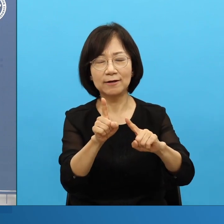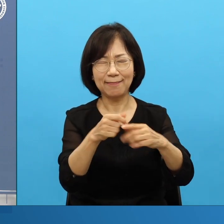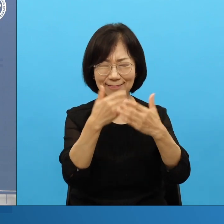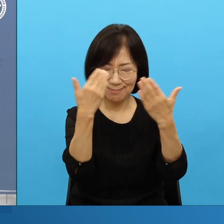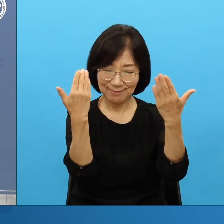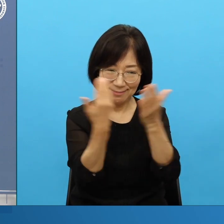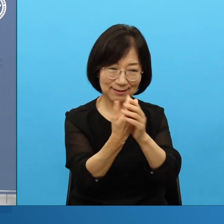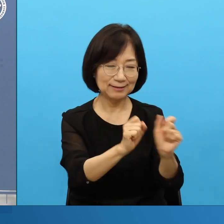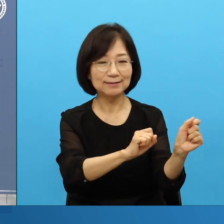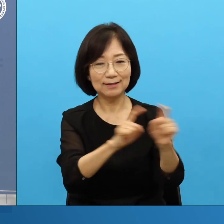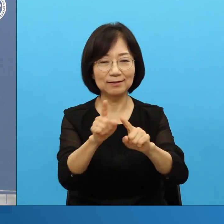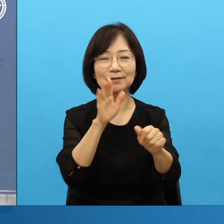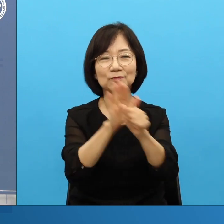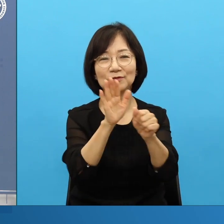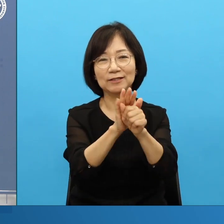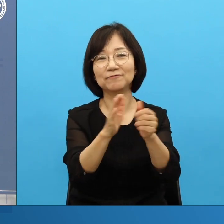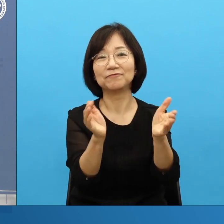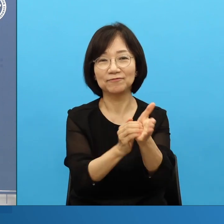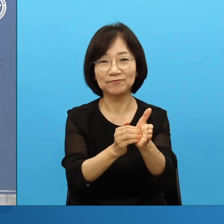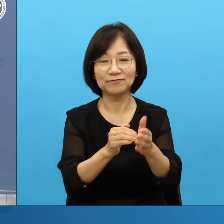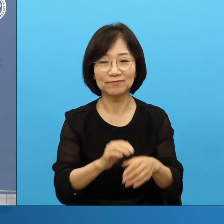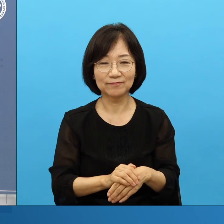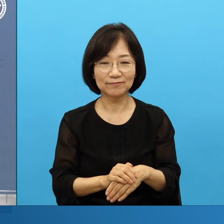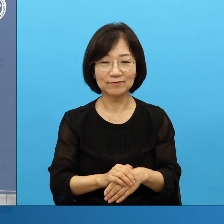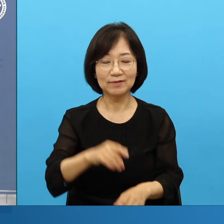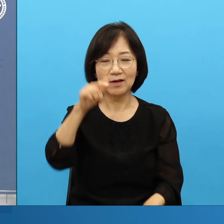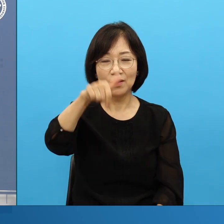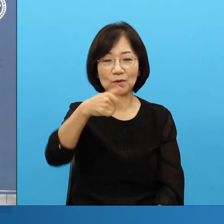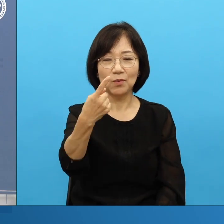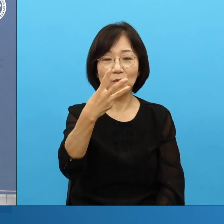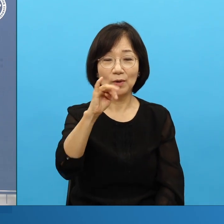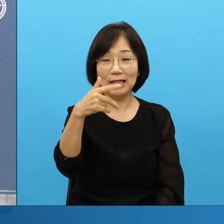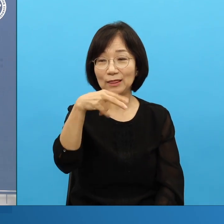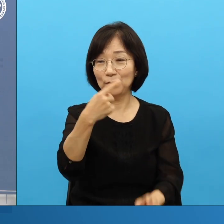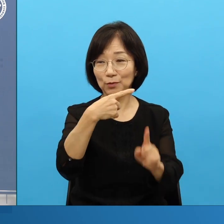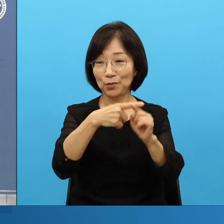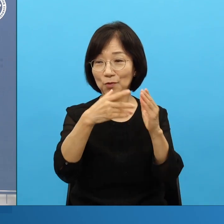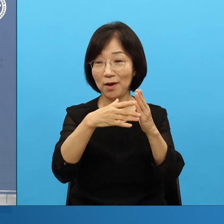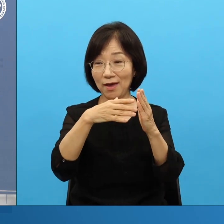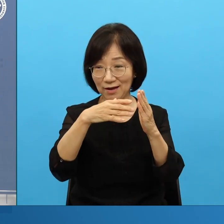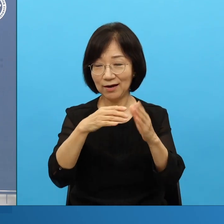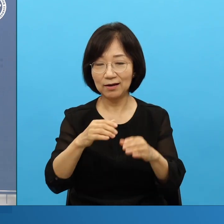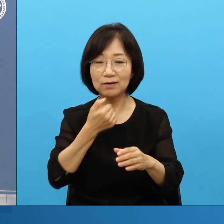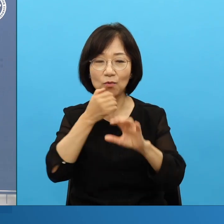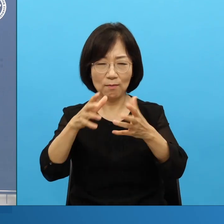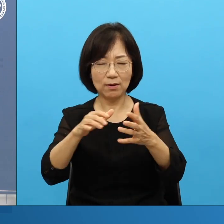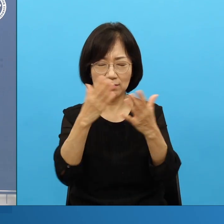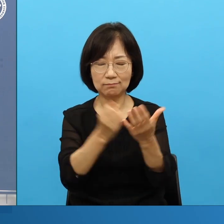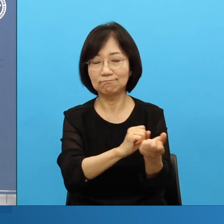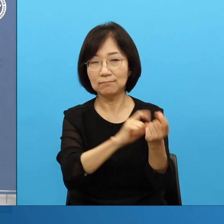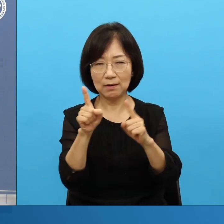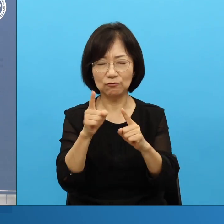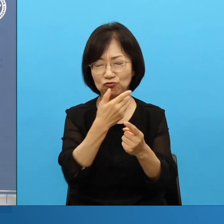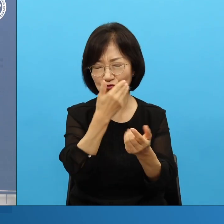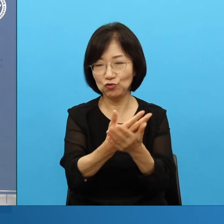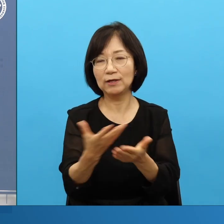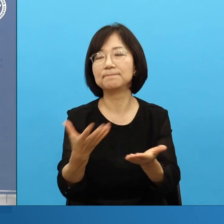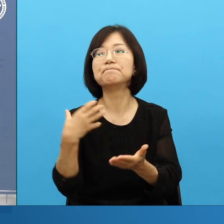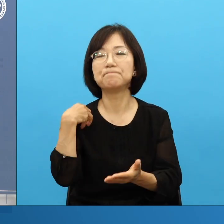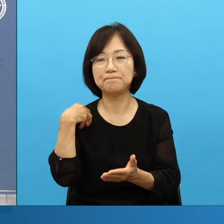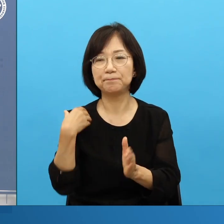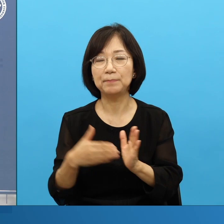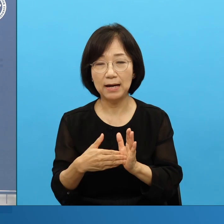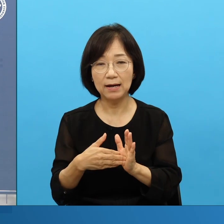수는 없지만요. 고린도 교회가 그 역할을 한 And we 거예요. might not know what happened to the people that always brought up fights inside of the Corinth church, but they were used to raise